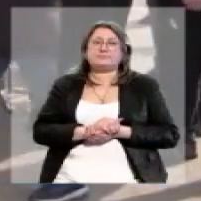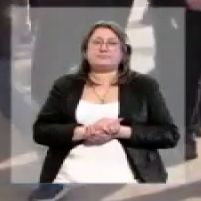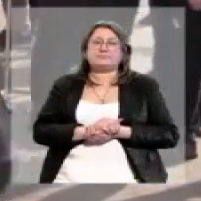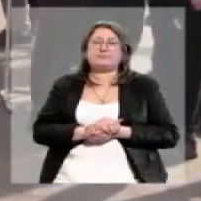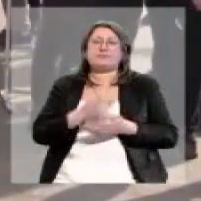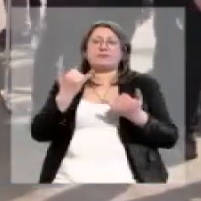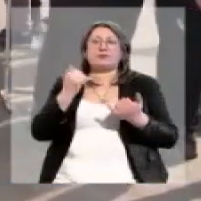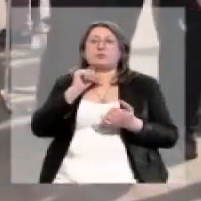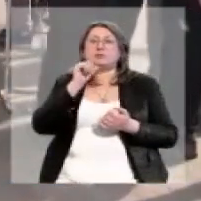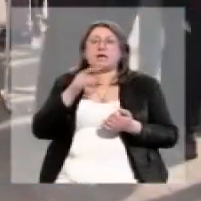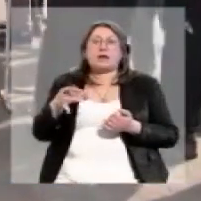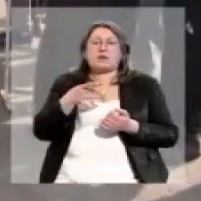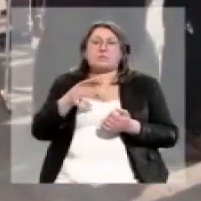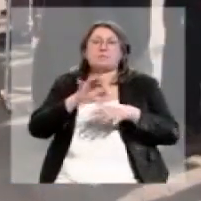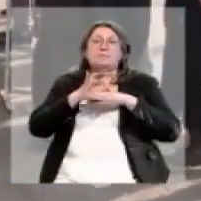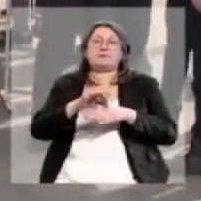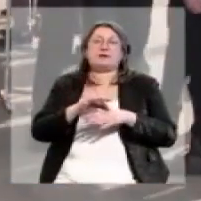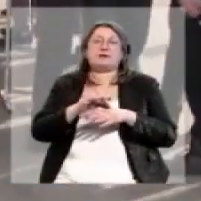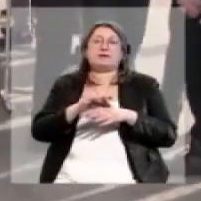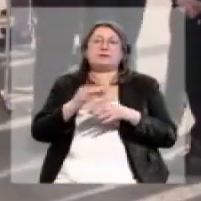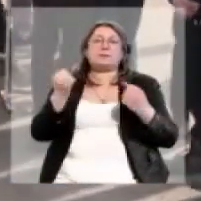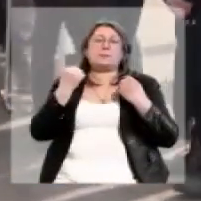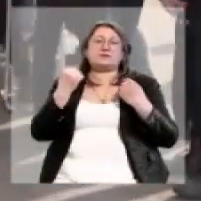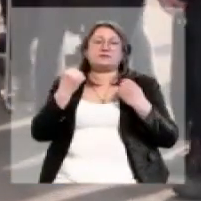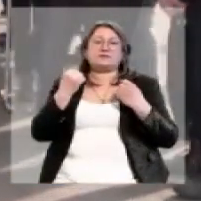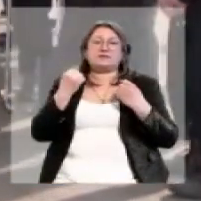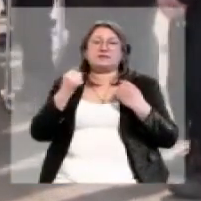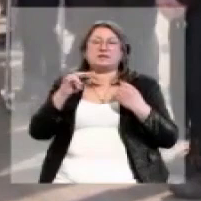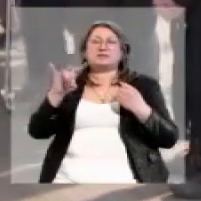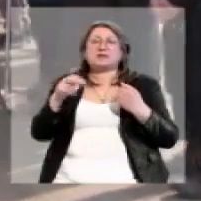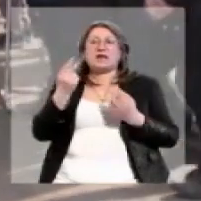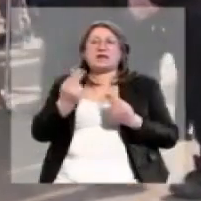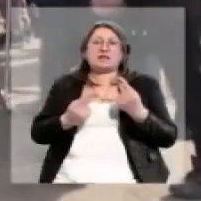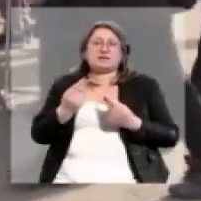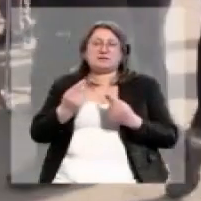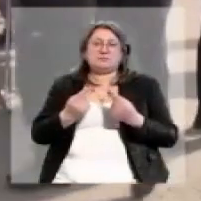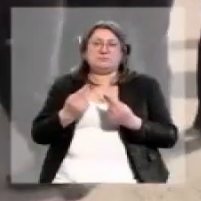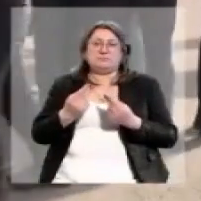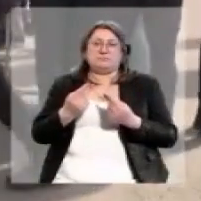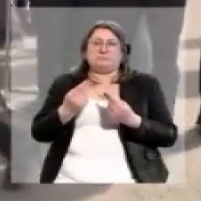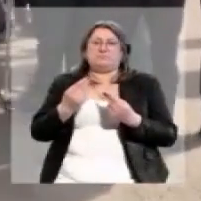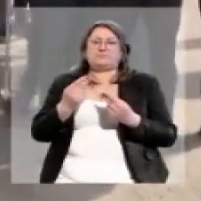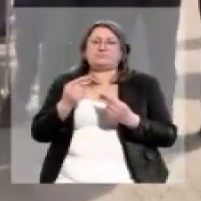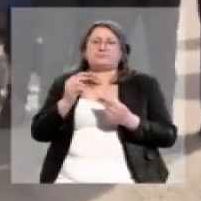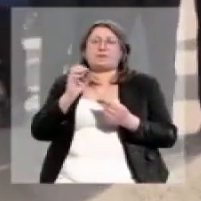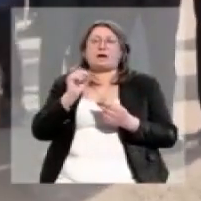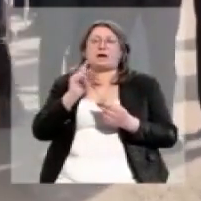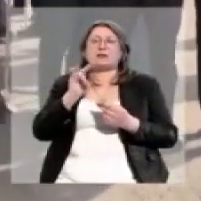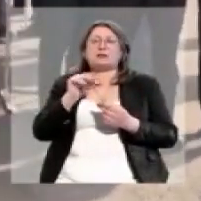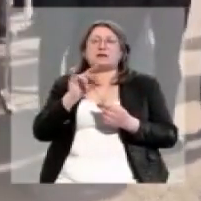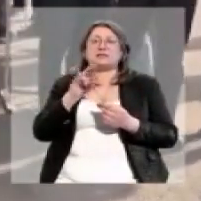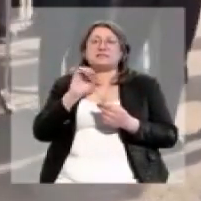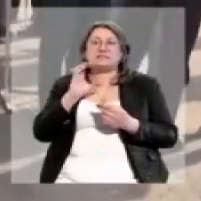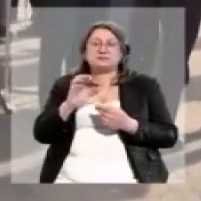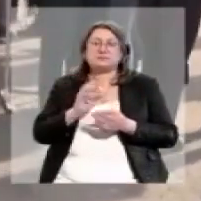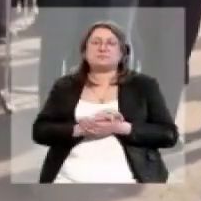мерекелік іс-шаралар ұйымдастырып жатырмыз. Айта кететін болсақ, өгіз тартыс, арқан тартыс, қол күрес, асық ату,